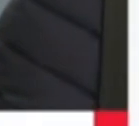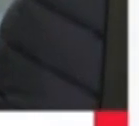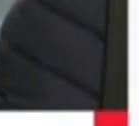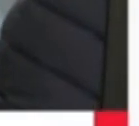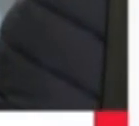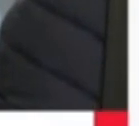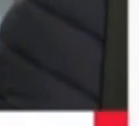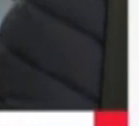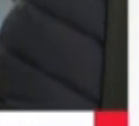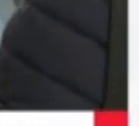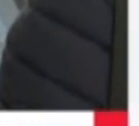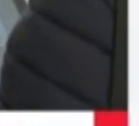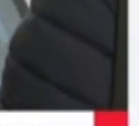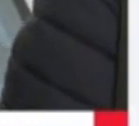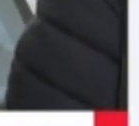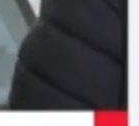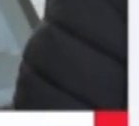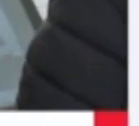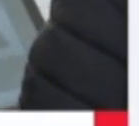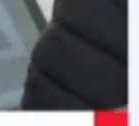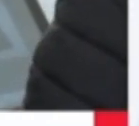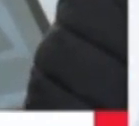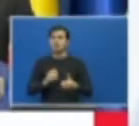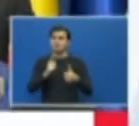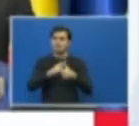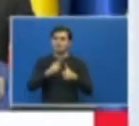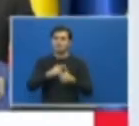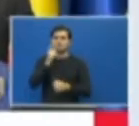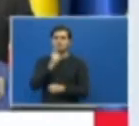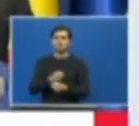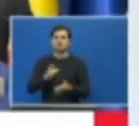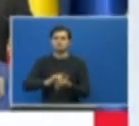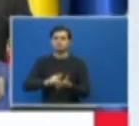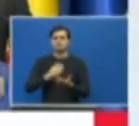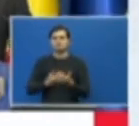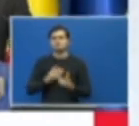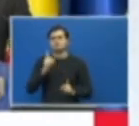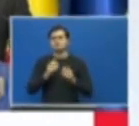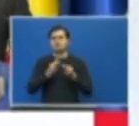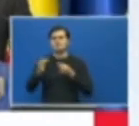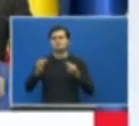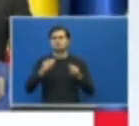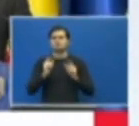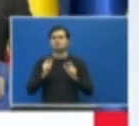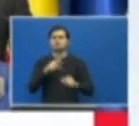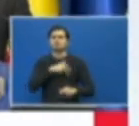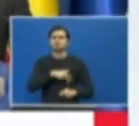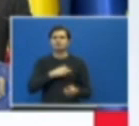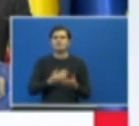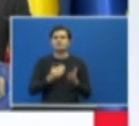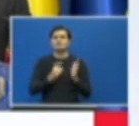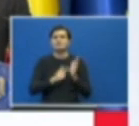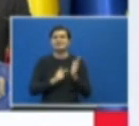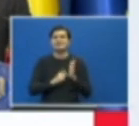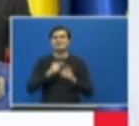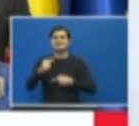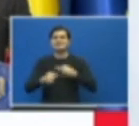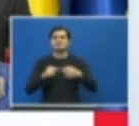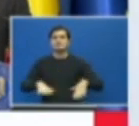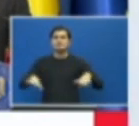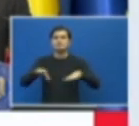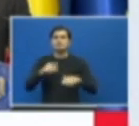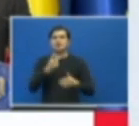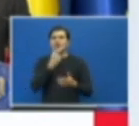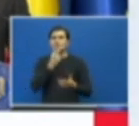de care cu toții avem nevoie, poate că ar avea nevoie de îndrumare în ceea ce privește completarea acestor